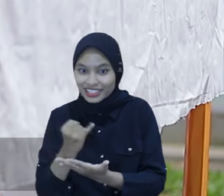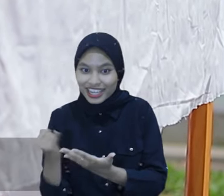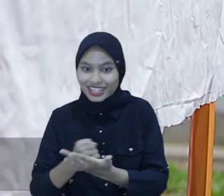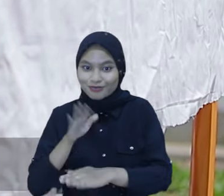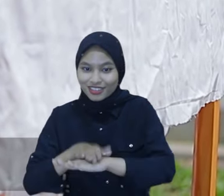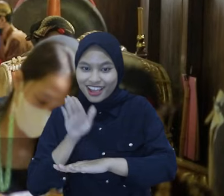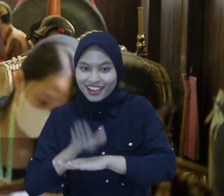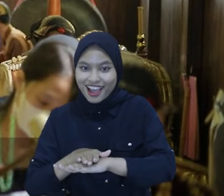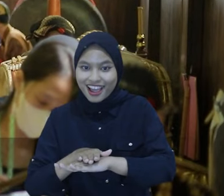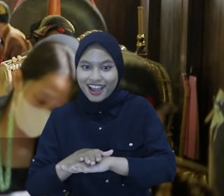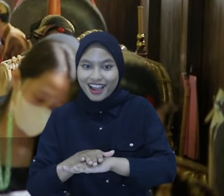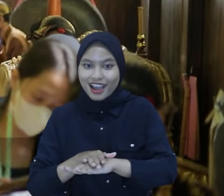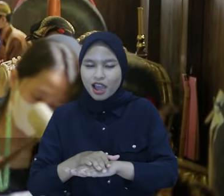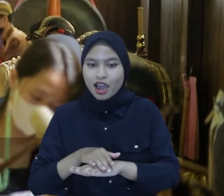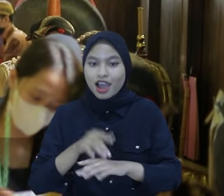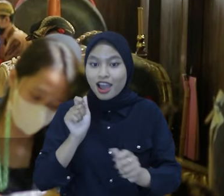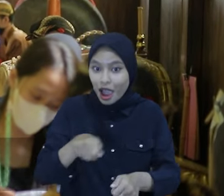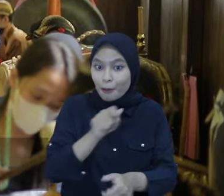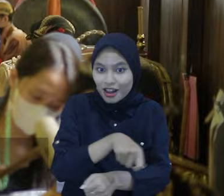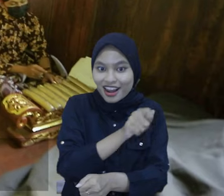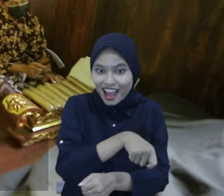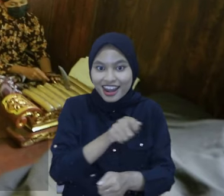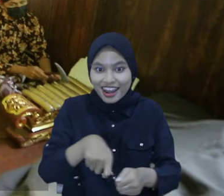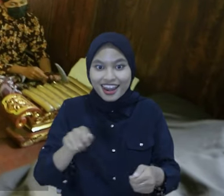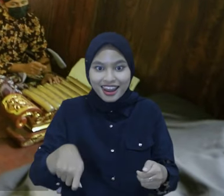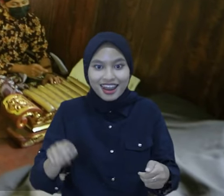seni budaya, ruang gamelan,